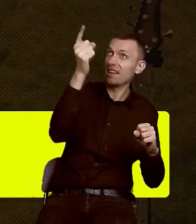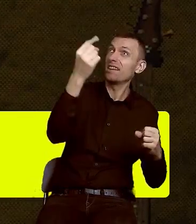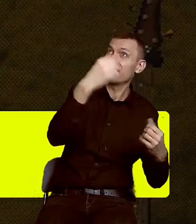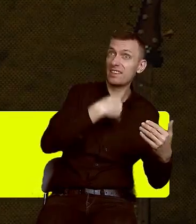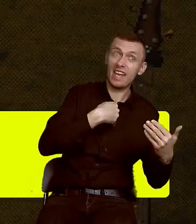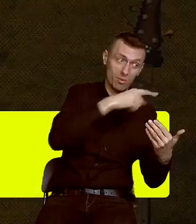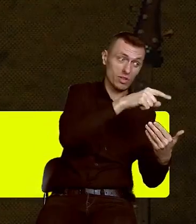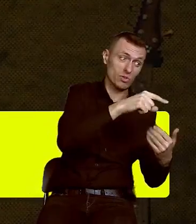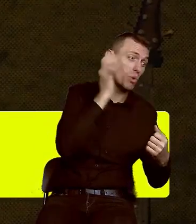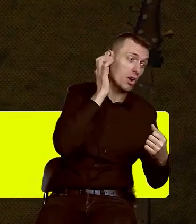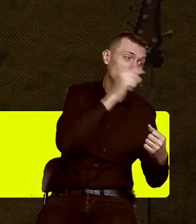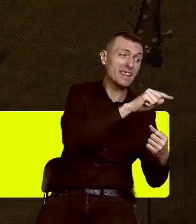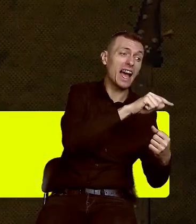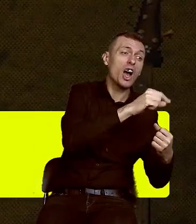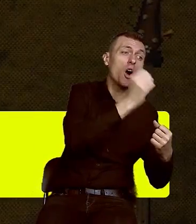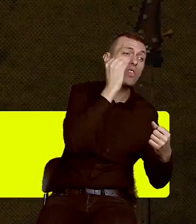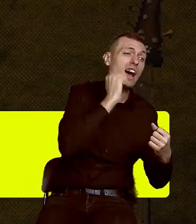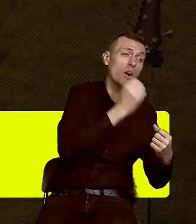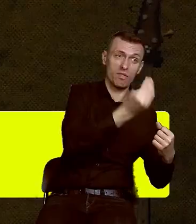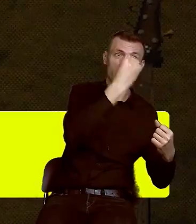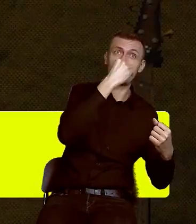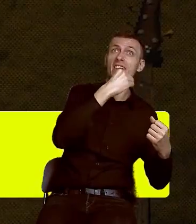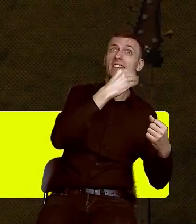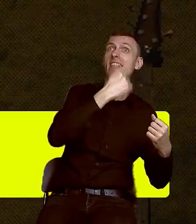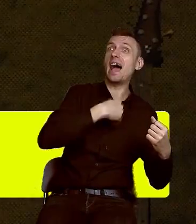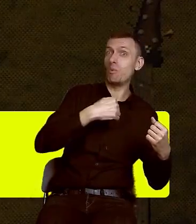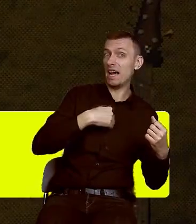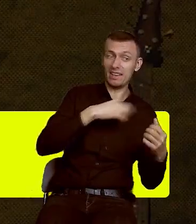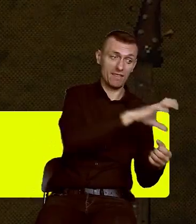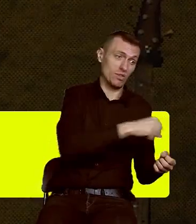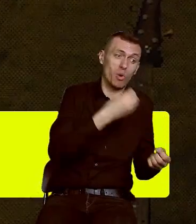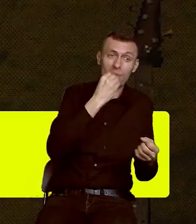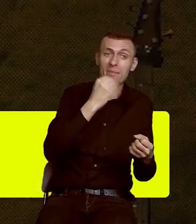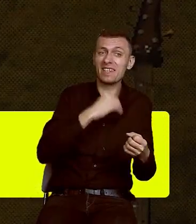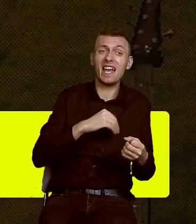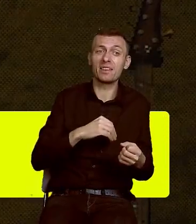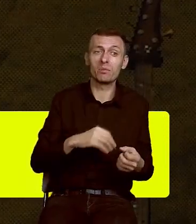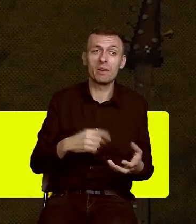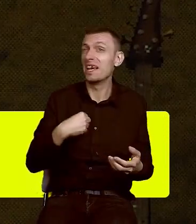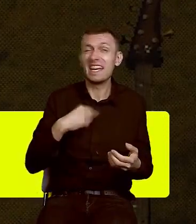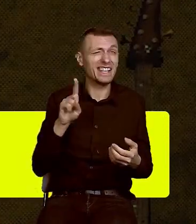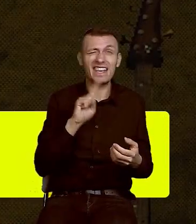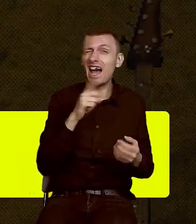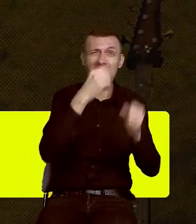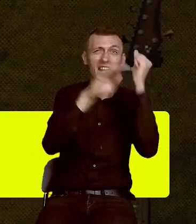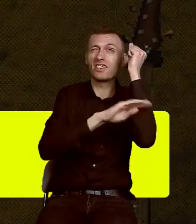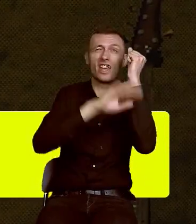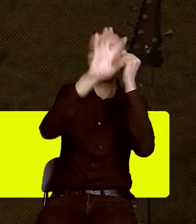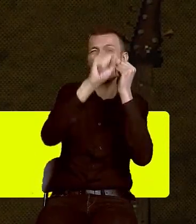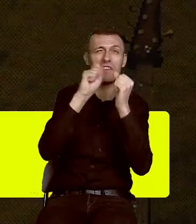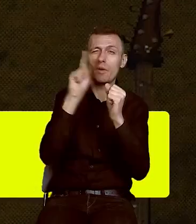Wiecie, Adam dwukrotnie uchyla się od odpowiedzialności. Najpierw to była wina